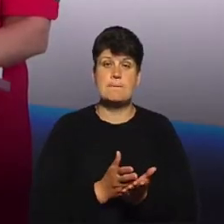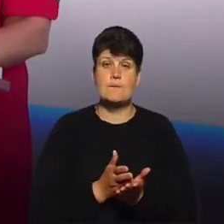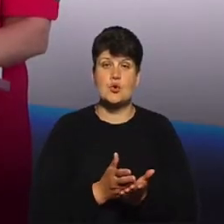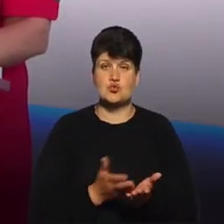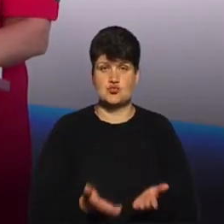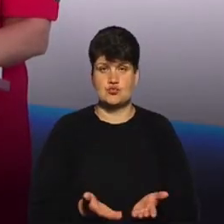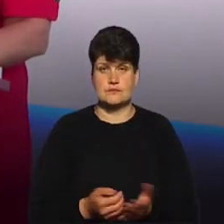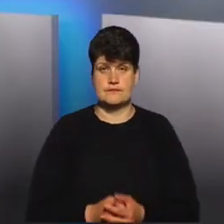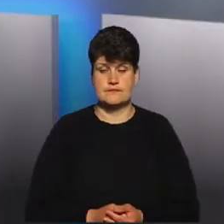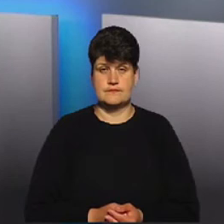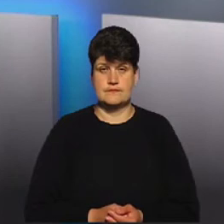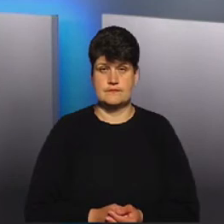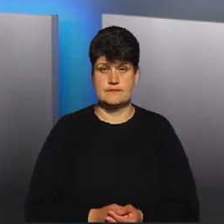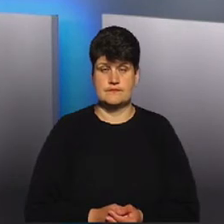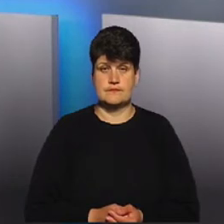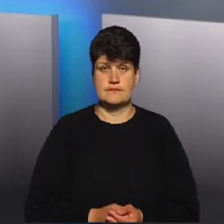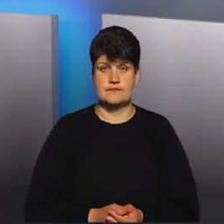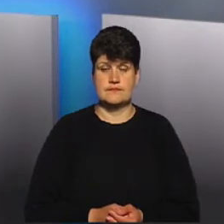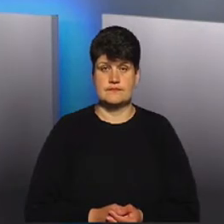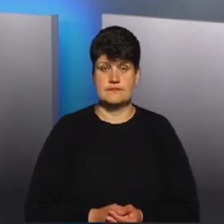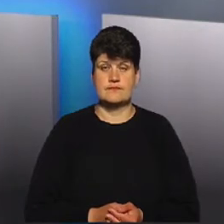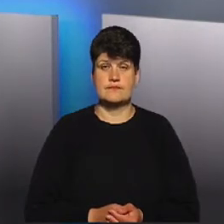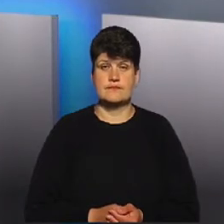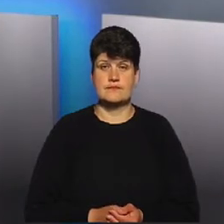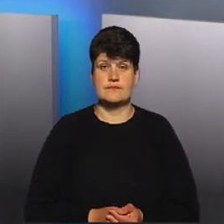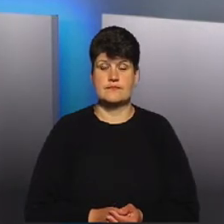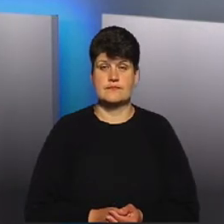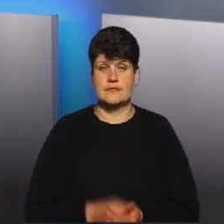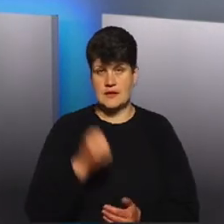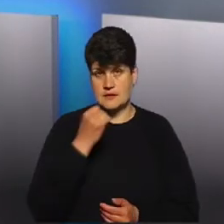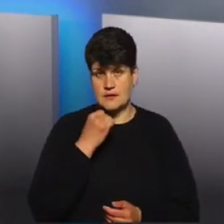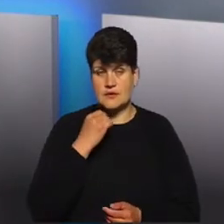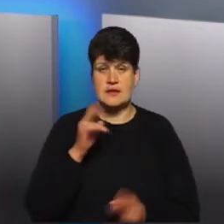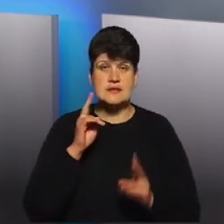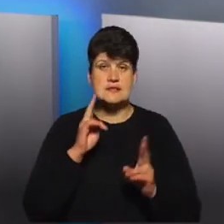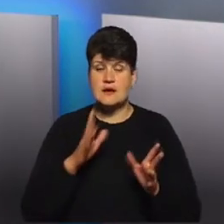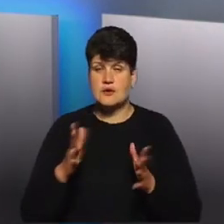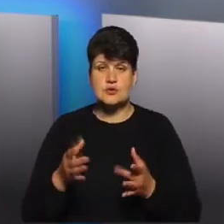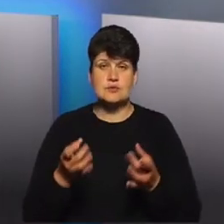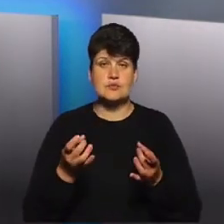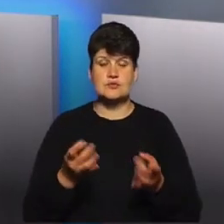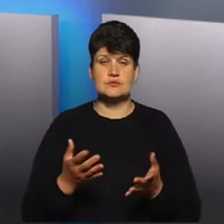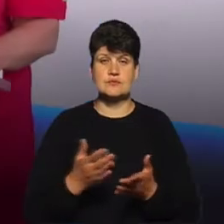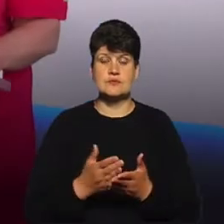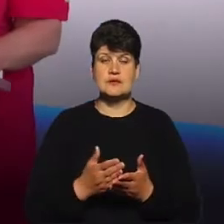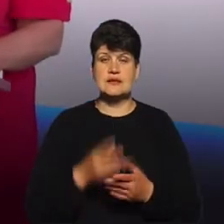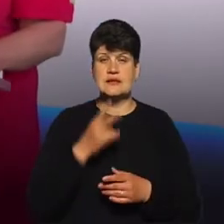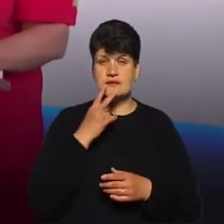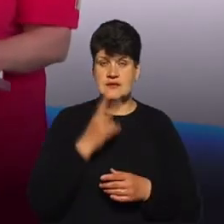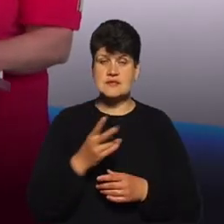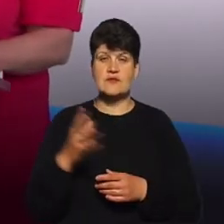Не в місті знаю. Тернополі? Так, та, ми вас почули, дуже вам дякую, я не знаю, чи просто... Дивіться, вже, вам нове, за це відповідати. Вже нове вам